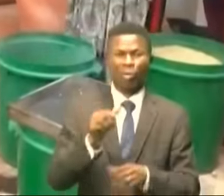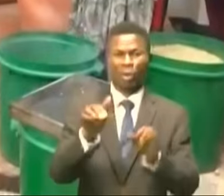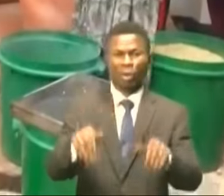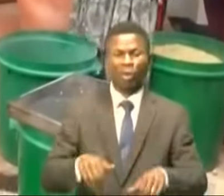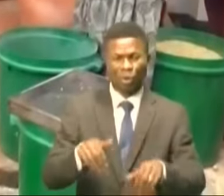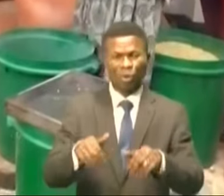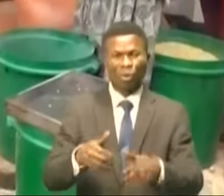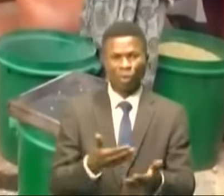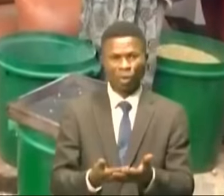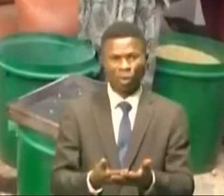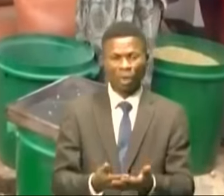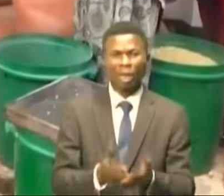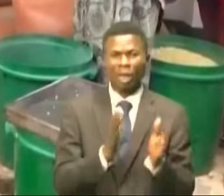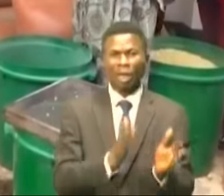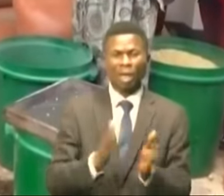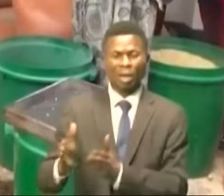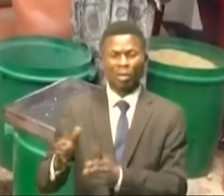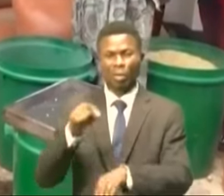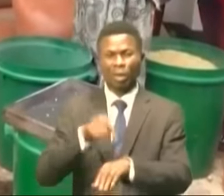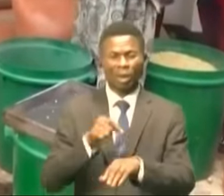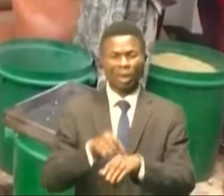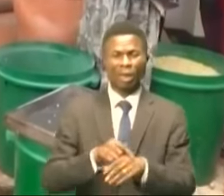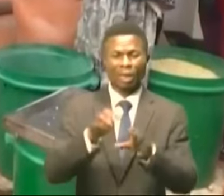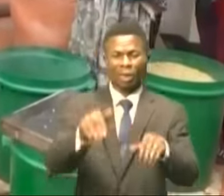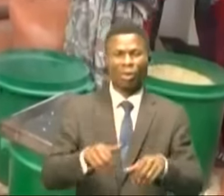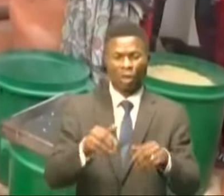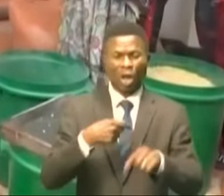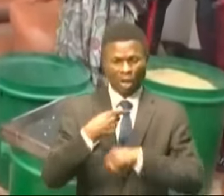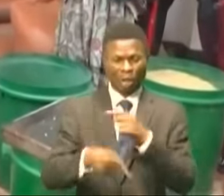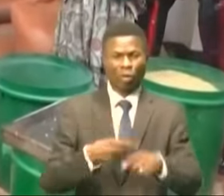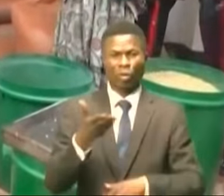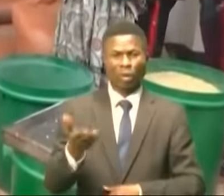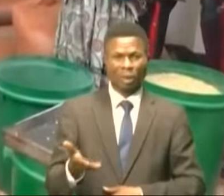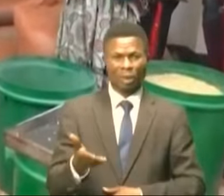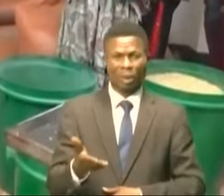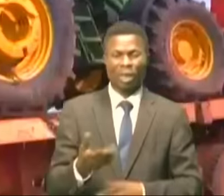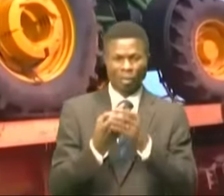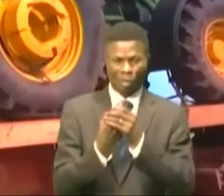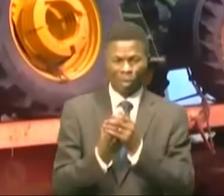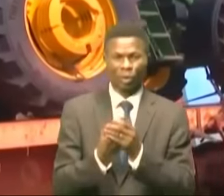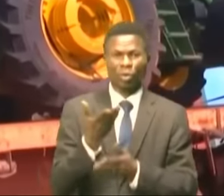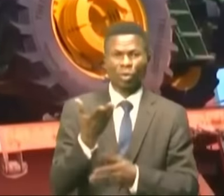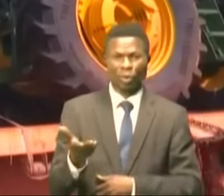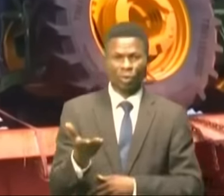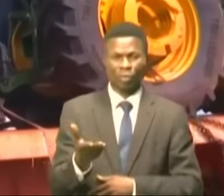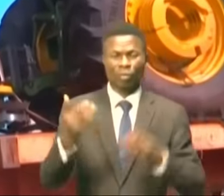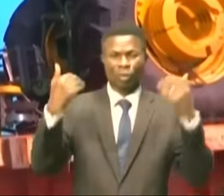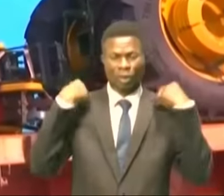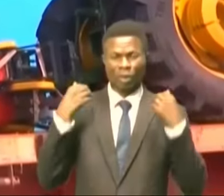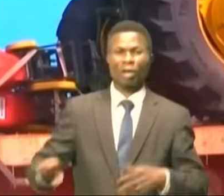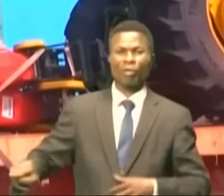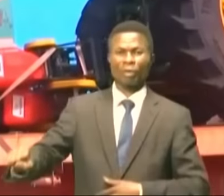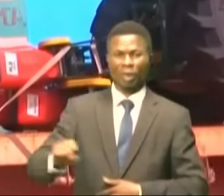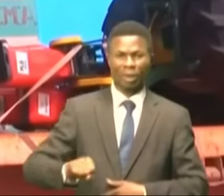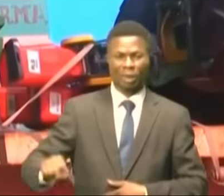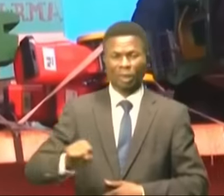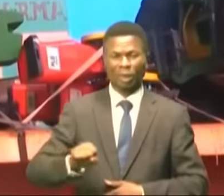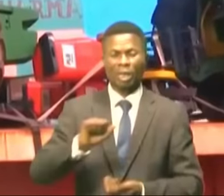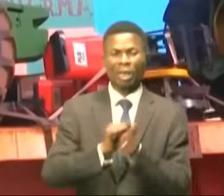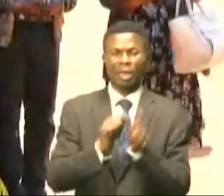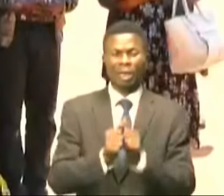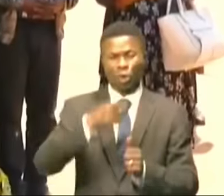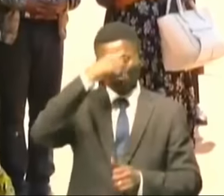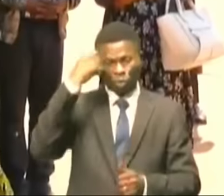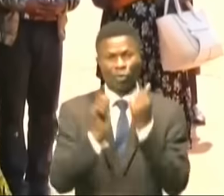Question de mieux préparer la saison agricole qui débute déjà dans quelques mois. Pour la chef des secteurs, le déficit